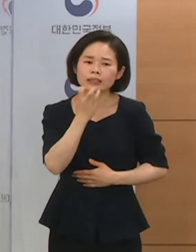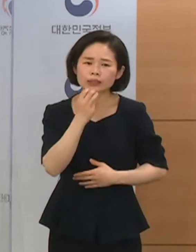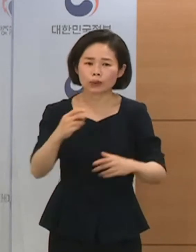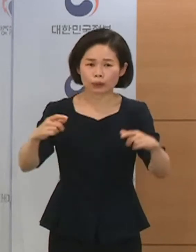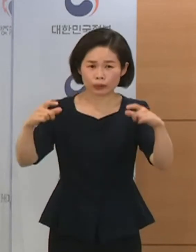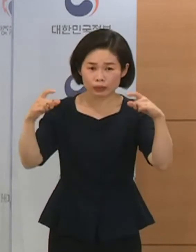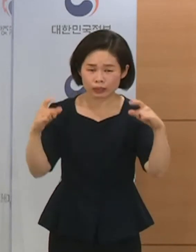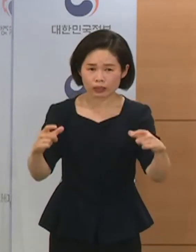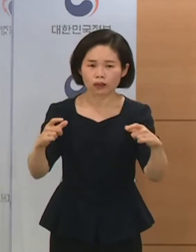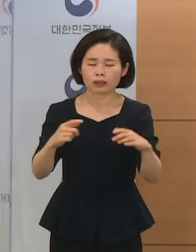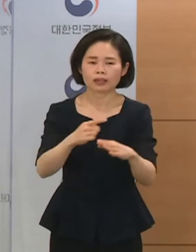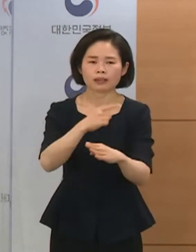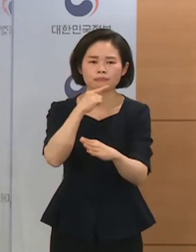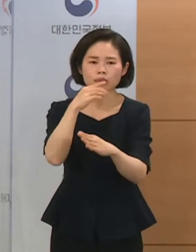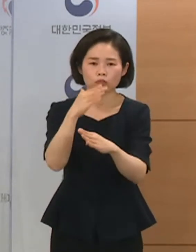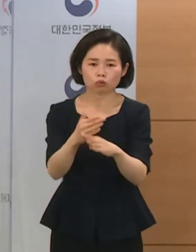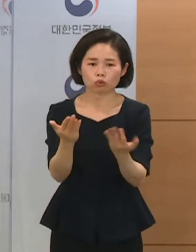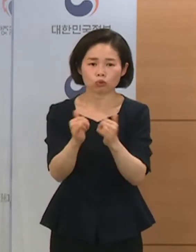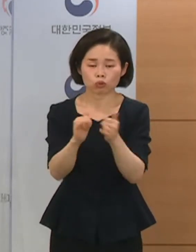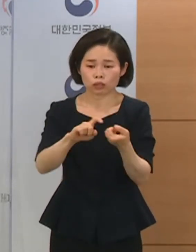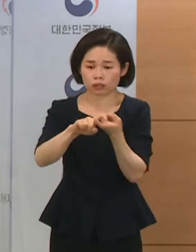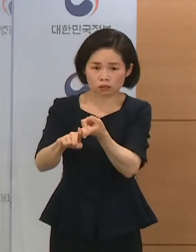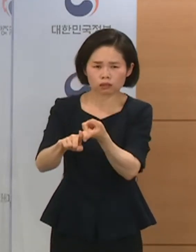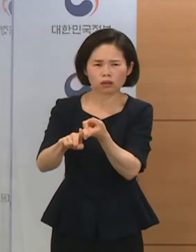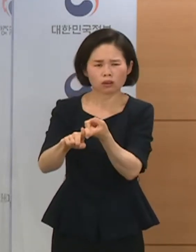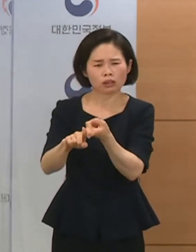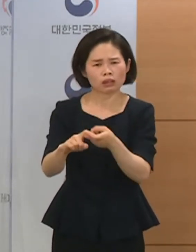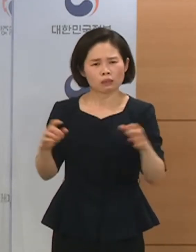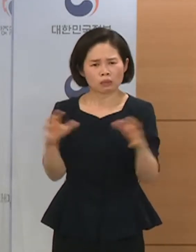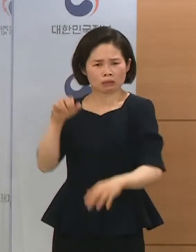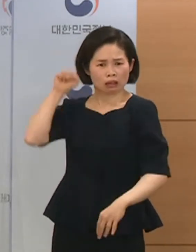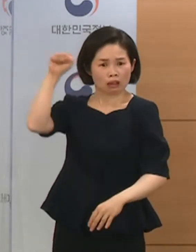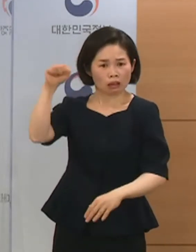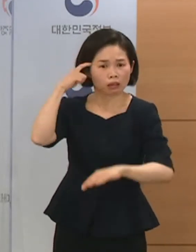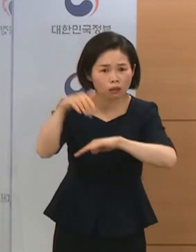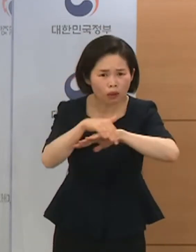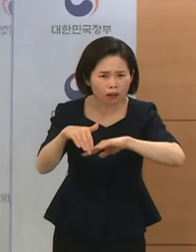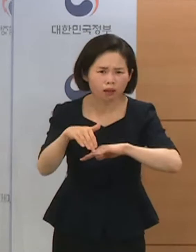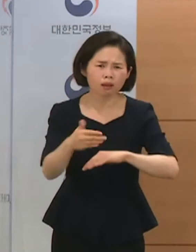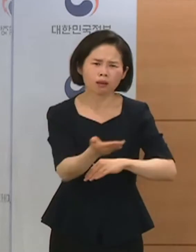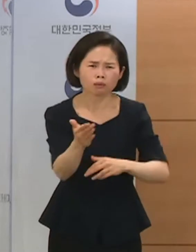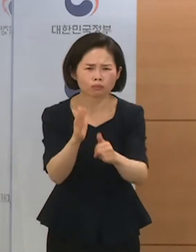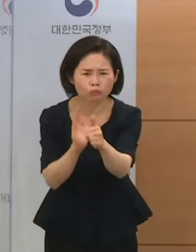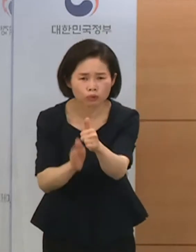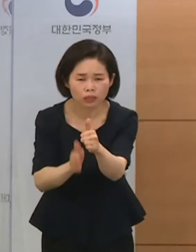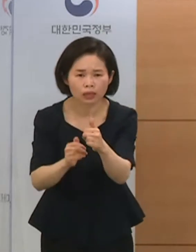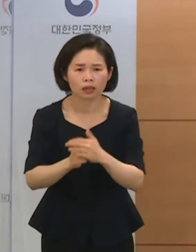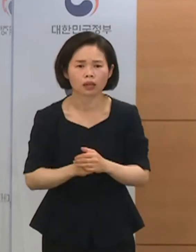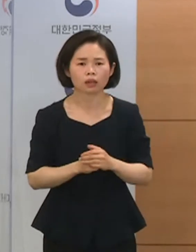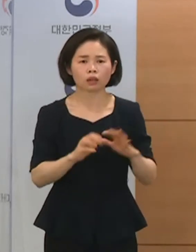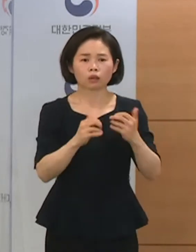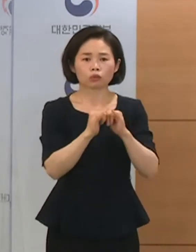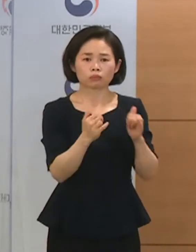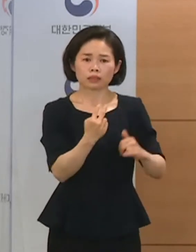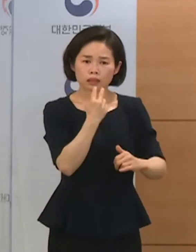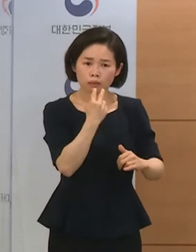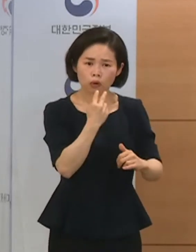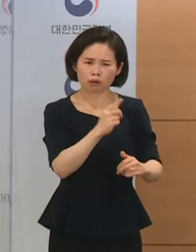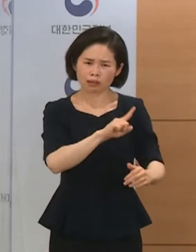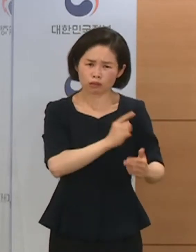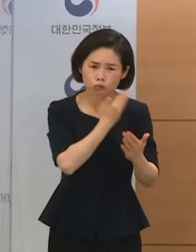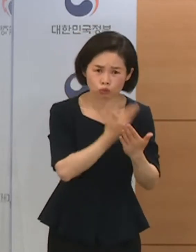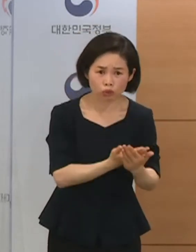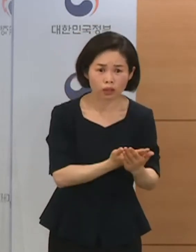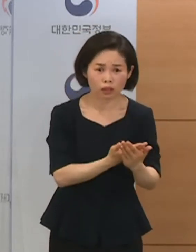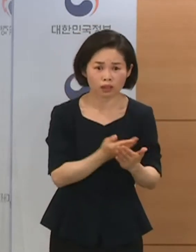있는 민주노총 지도부에 간곡히 요청드립니다. 국민의 생명과 안전보다 우선하는 가치는 없습니다.